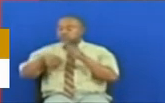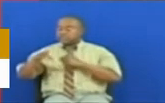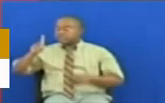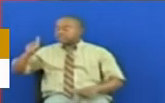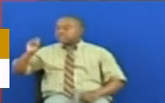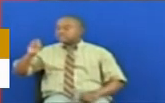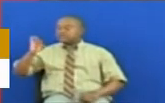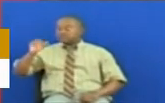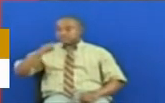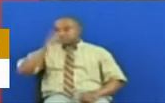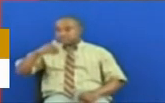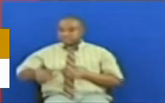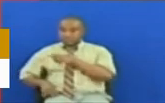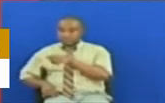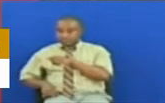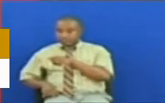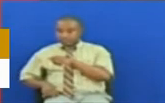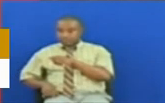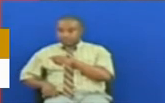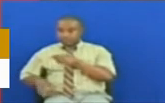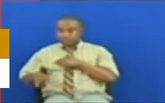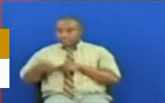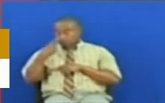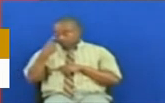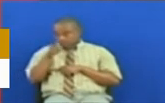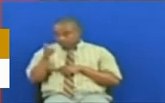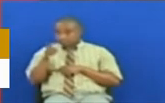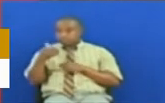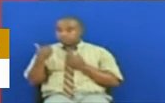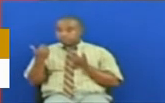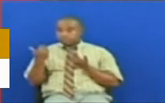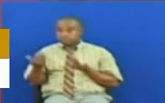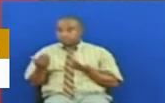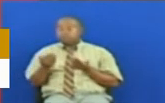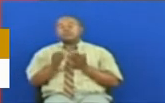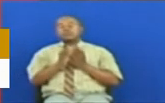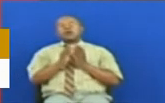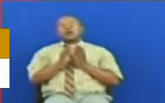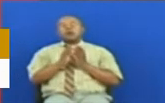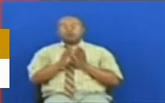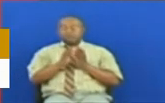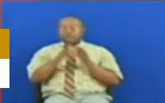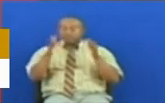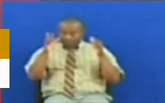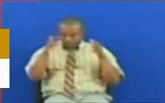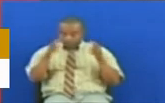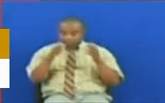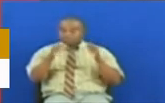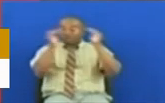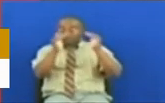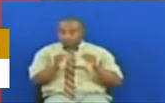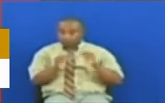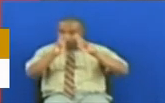tukaangalia mle kuna kitu wanaita zile vessel monitoring system VMS. wana